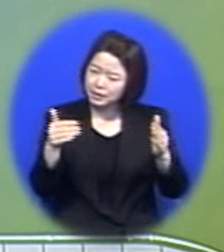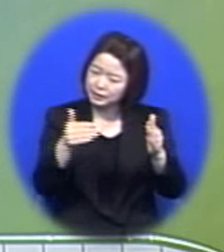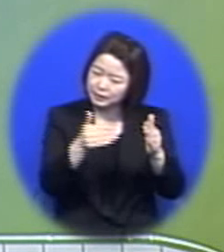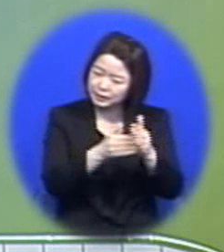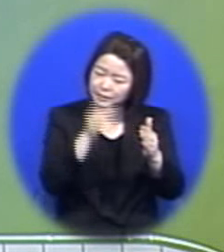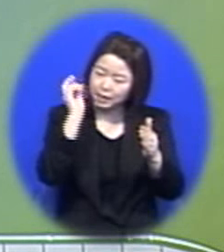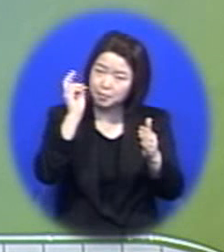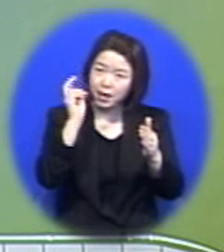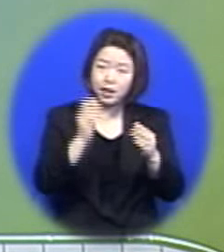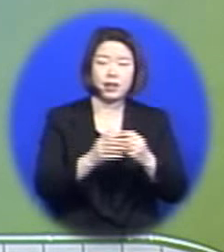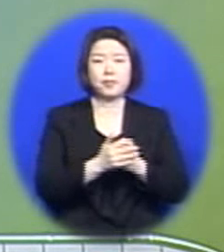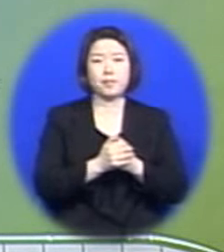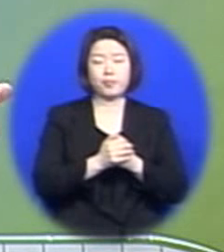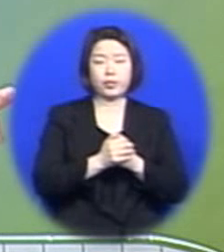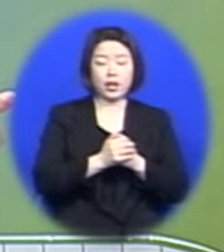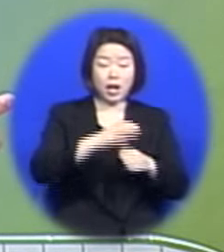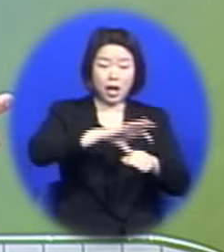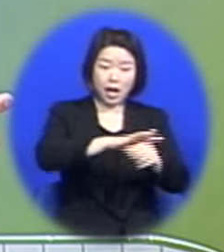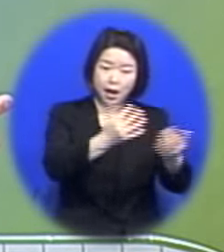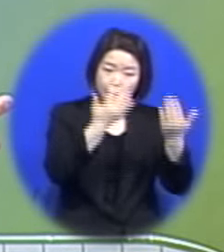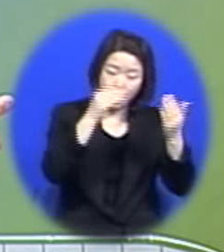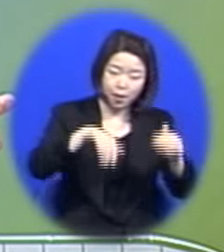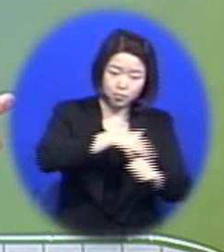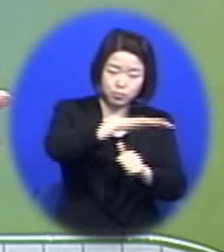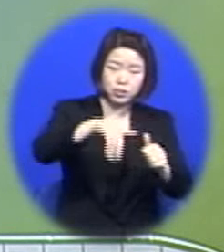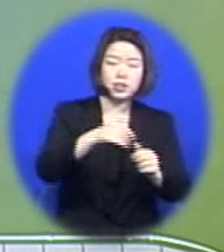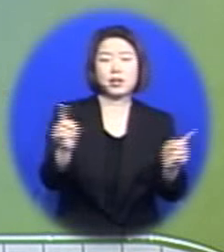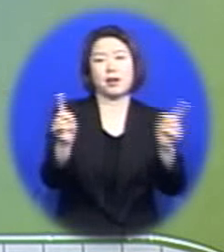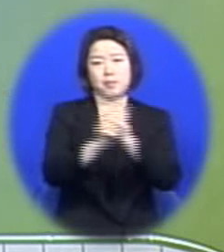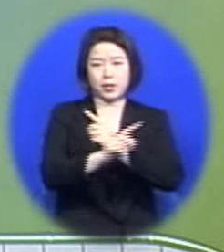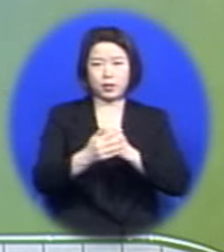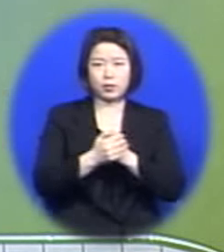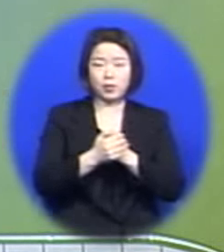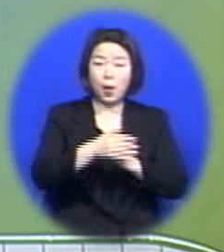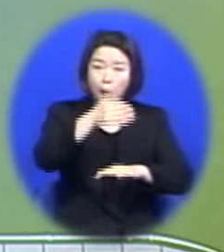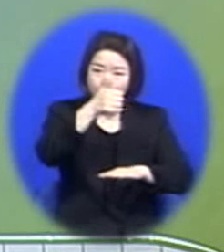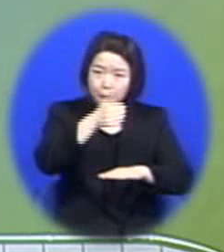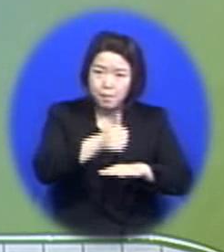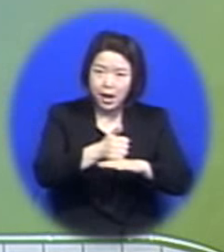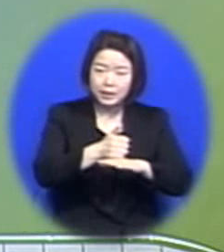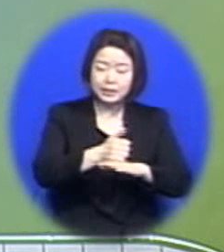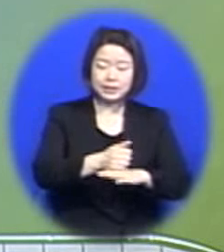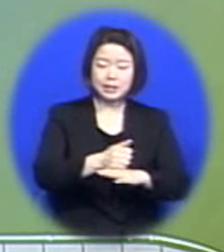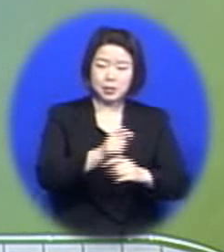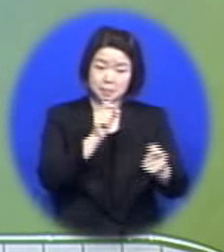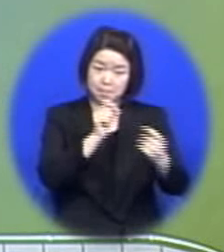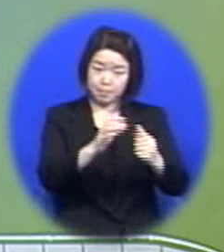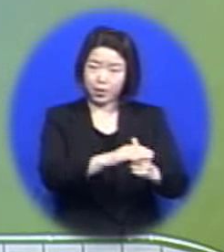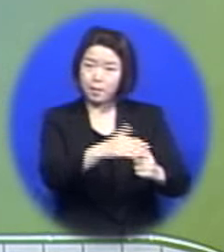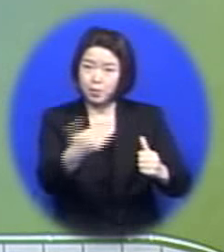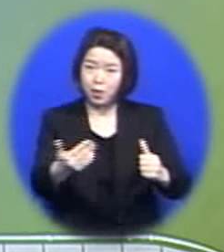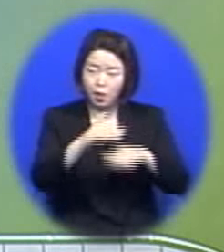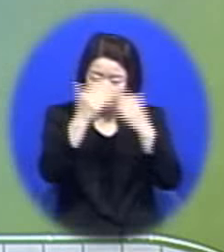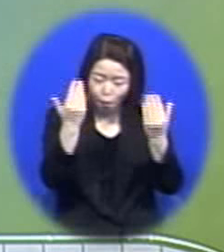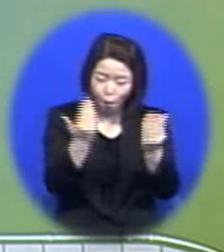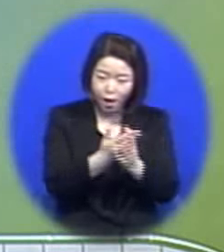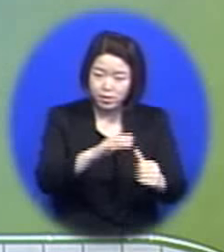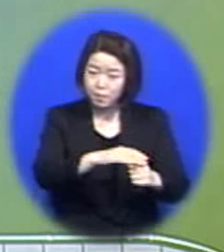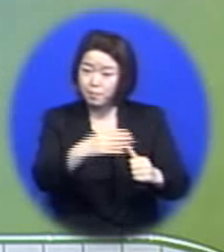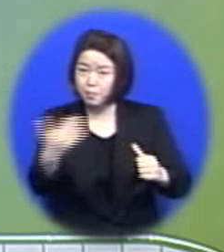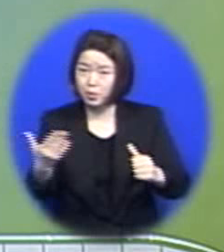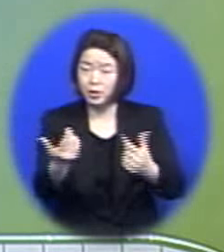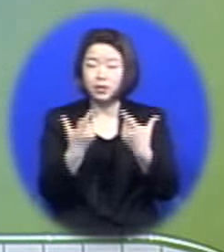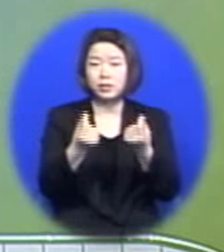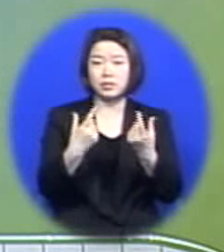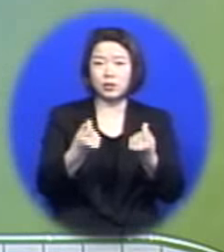포로 수용소 안에 분위기가 달라졌다고 그랬어요. 마치 그들이 곧 풀려날 것, 완전히 풀려난 것 같이